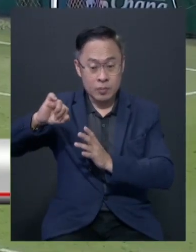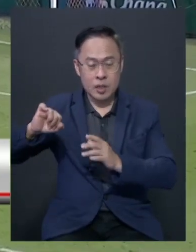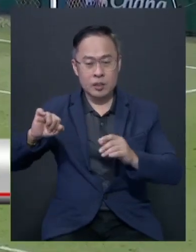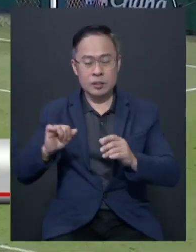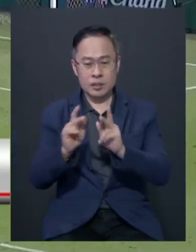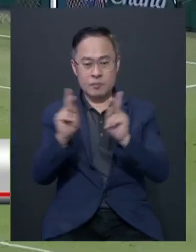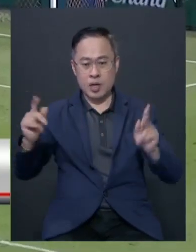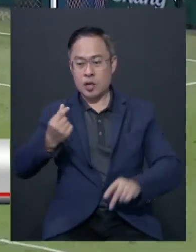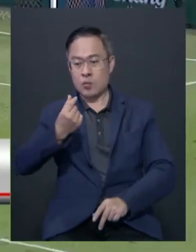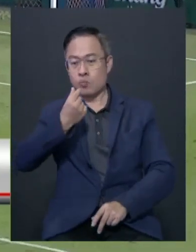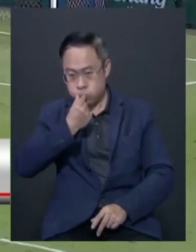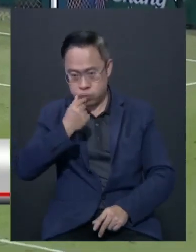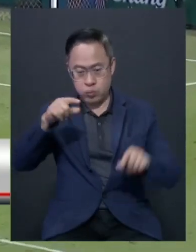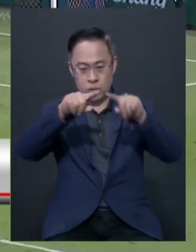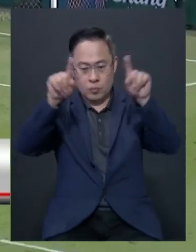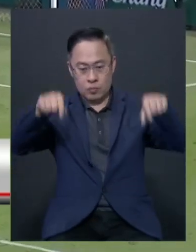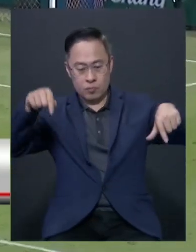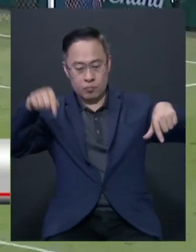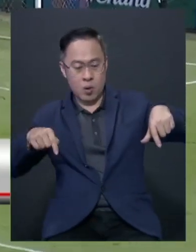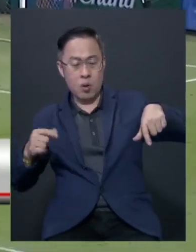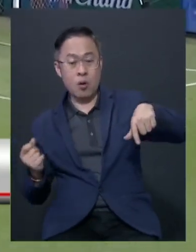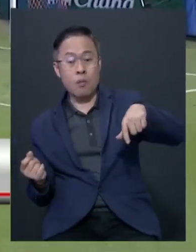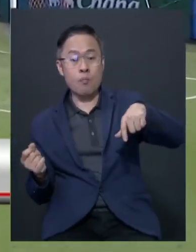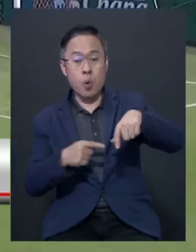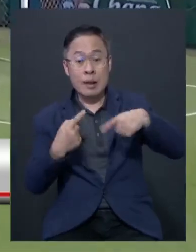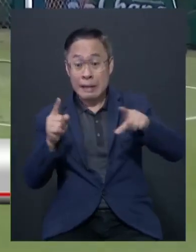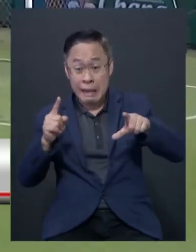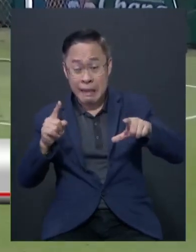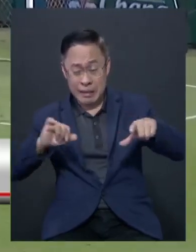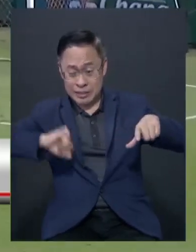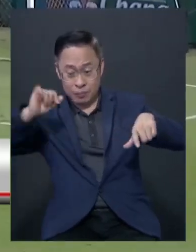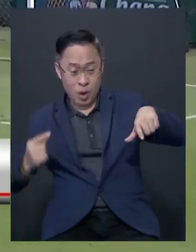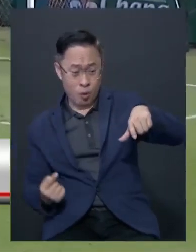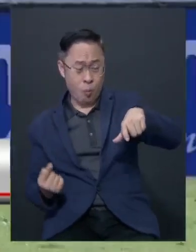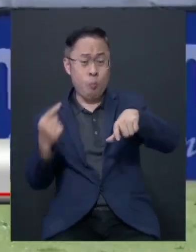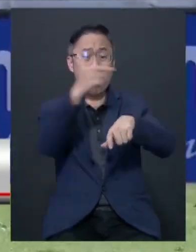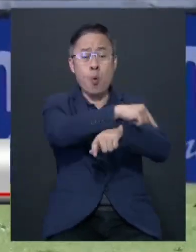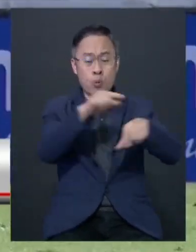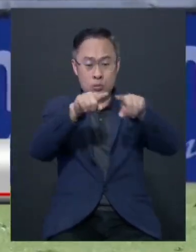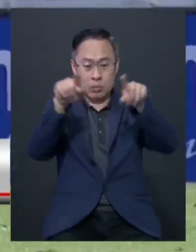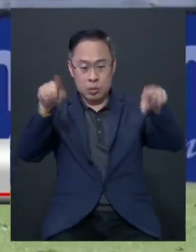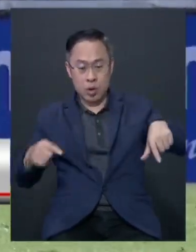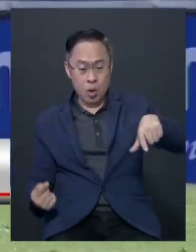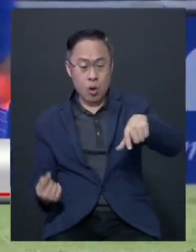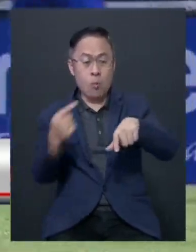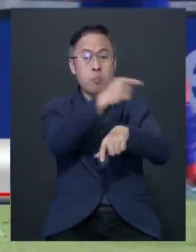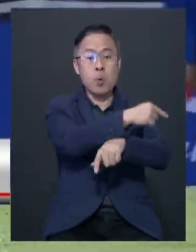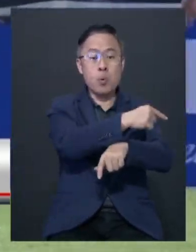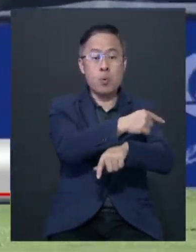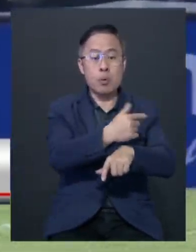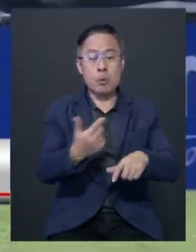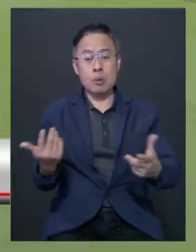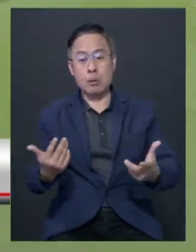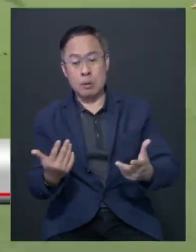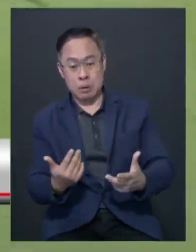แต่ว่าอัธวิชสุขช่วยครับยิงลูกนี้ข้ามคานไปแบบน่าเสียดายครับโอ้โหกองเชียร์ข้างหลังเฮเลยเพราะว่าเชียร์ท่าเรือน